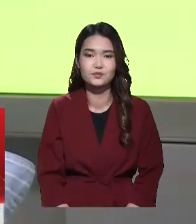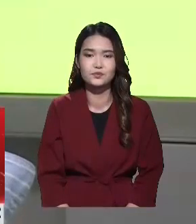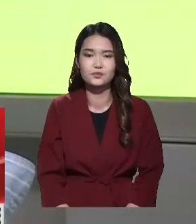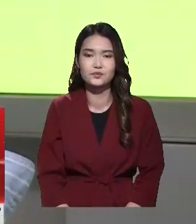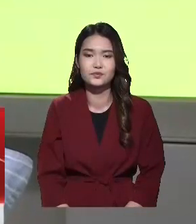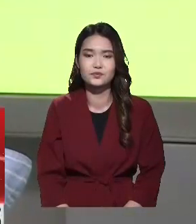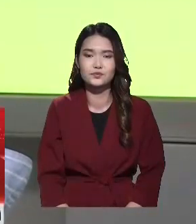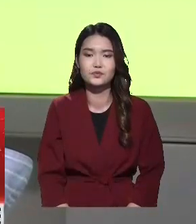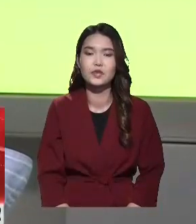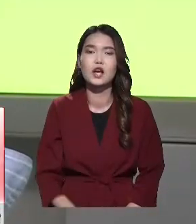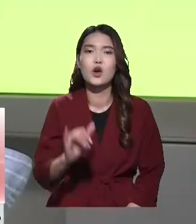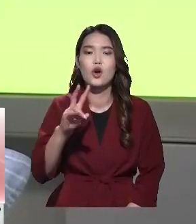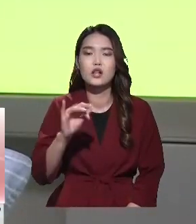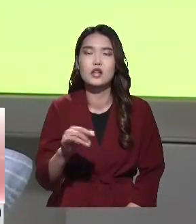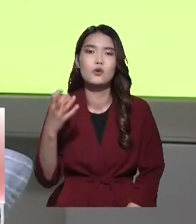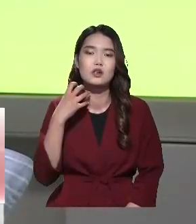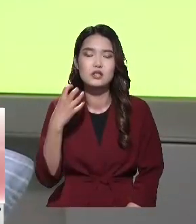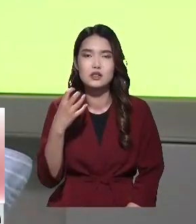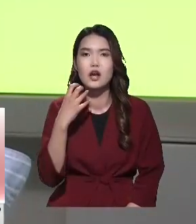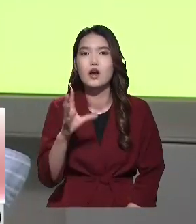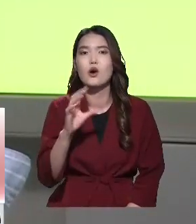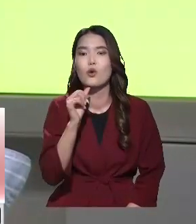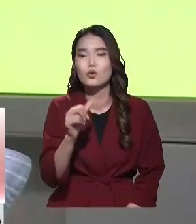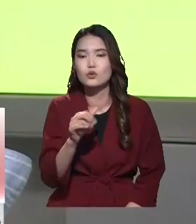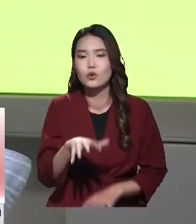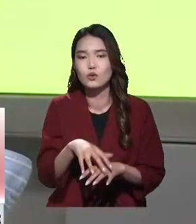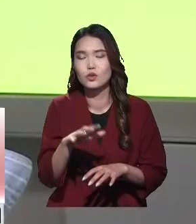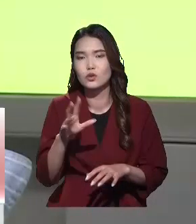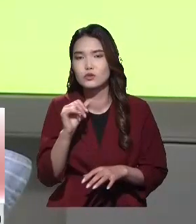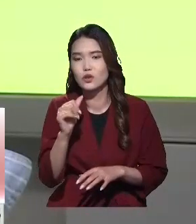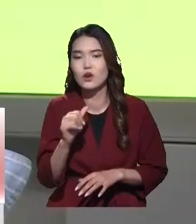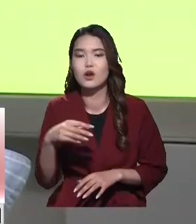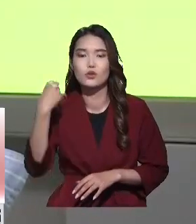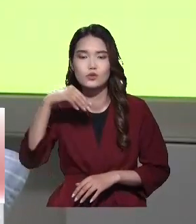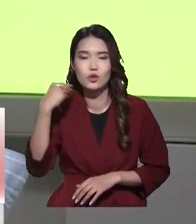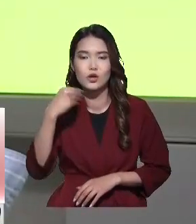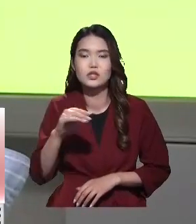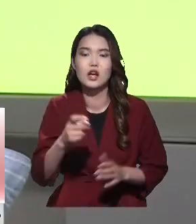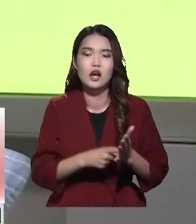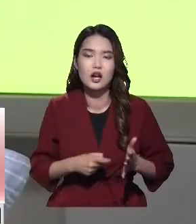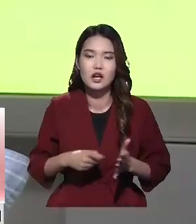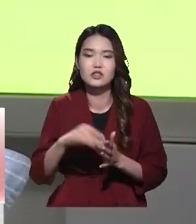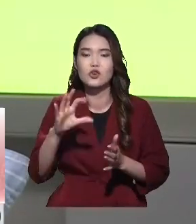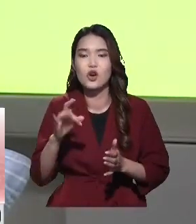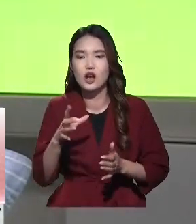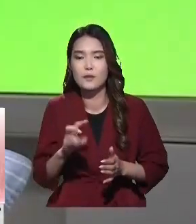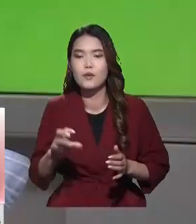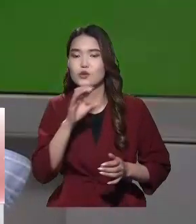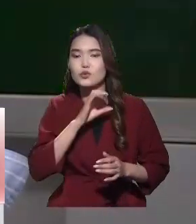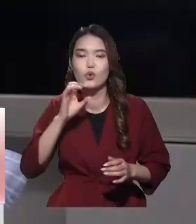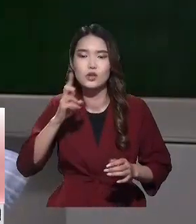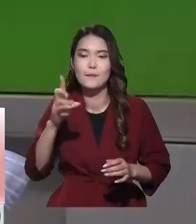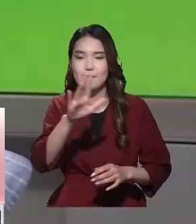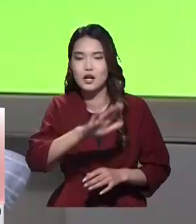Ұлытау, Қызылорда, Қостанай және Ақмола облыстарының басым бөлігінде, Түркістан, Жамбыл және Қарағанды облысының солтүстік